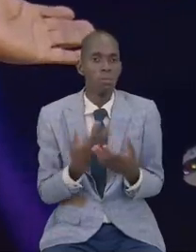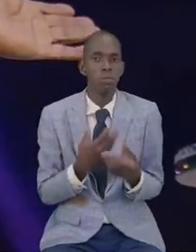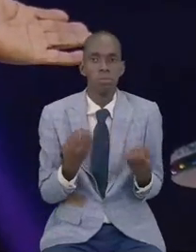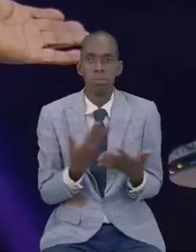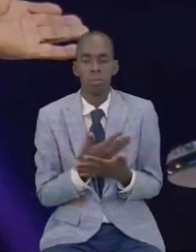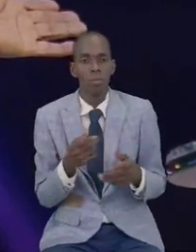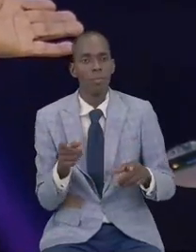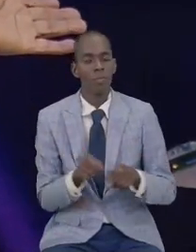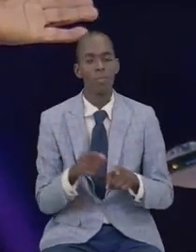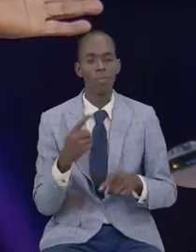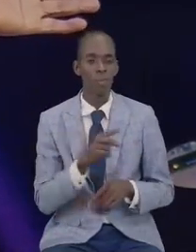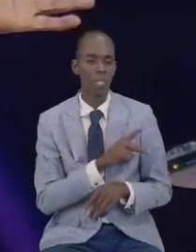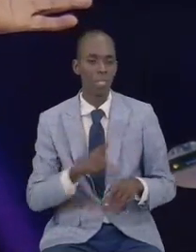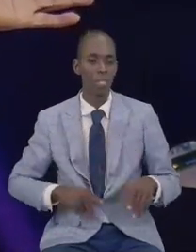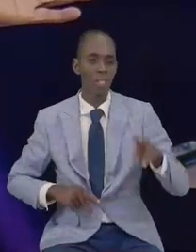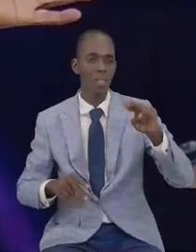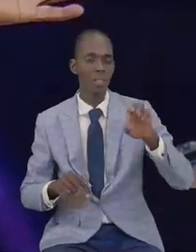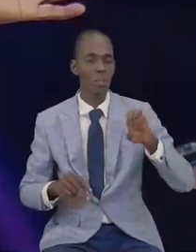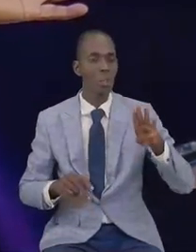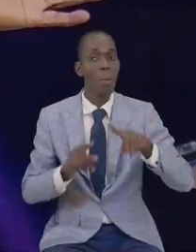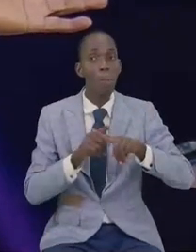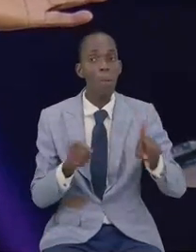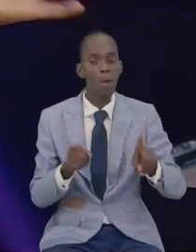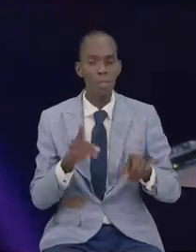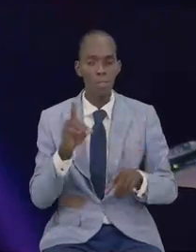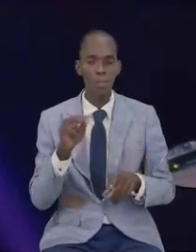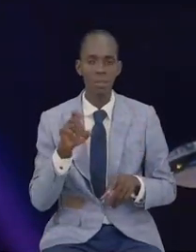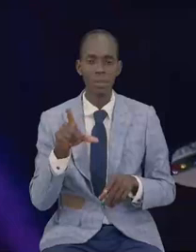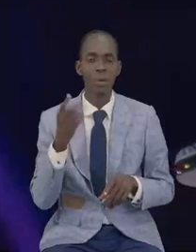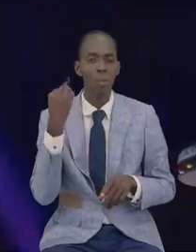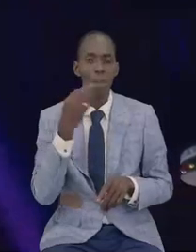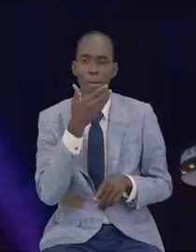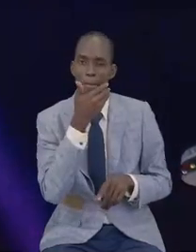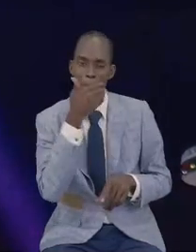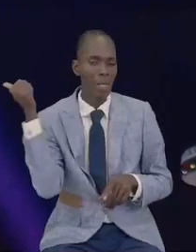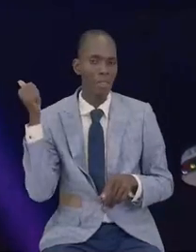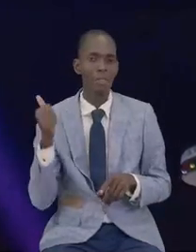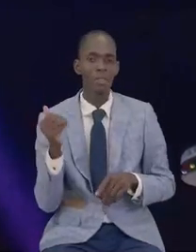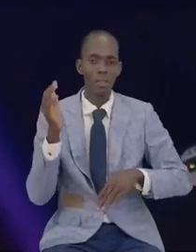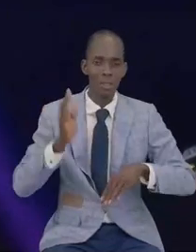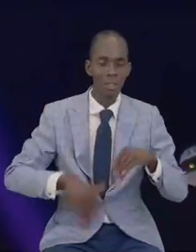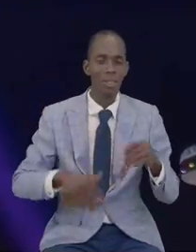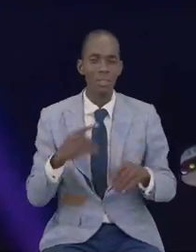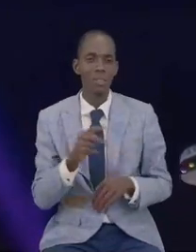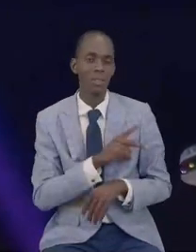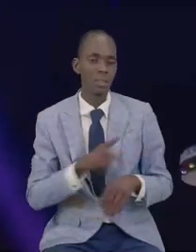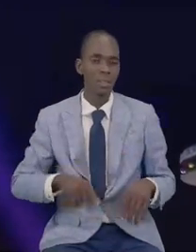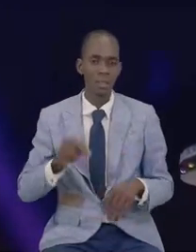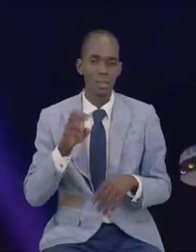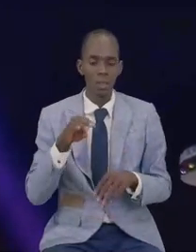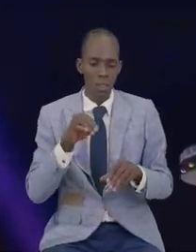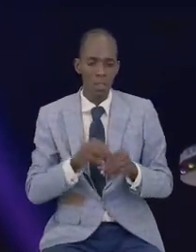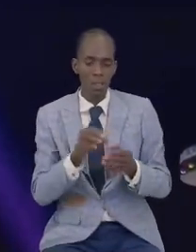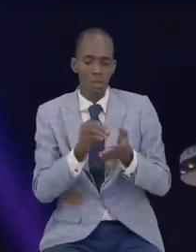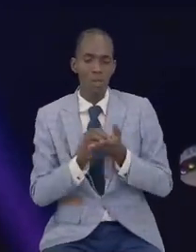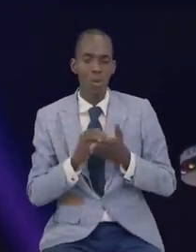comme Nebuchadnezzar. Il était meilleur, il était plus grand. Et sa composition, son calme,